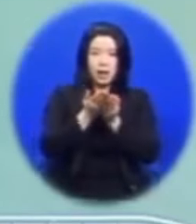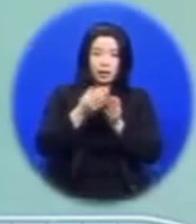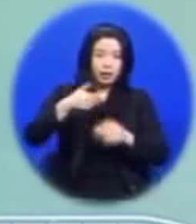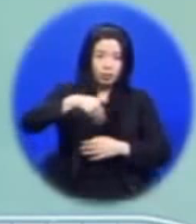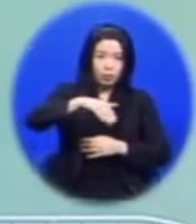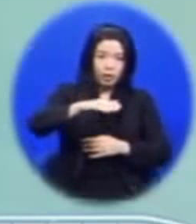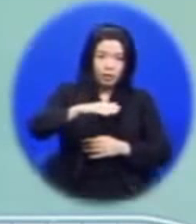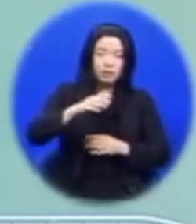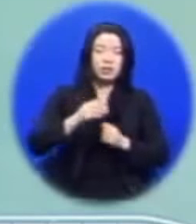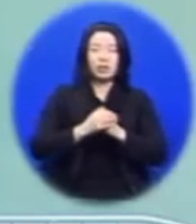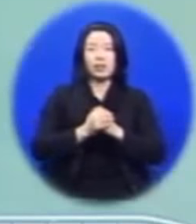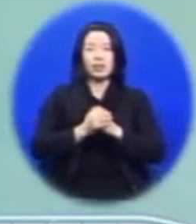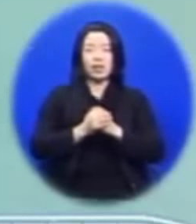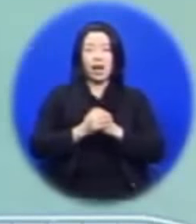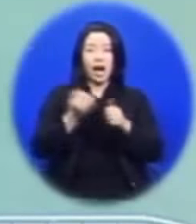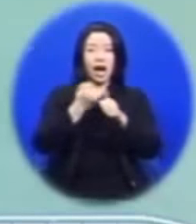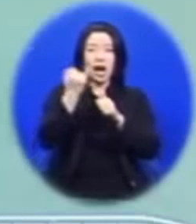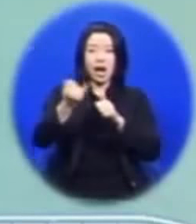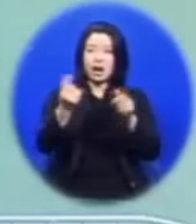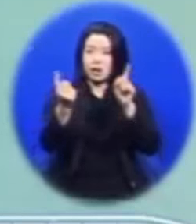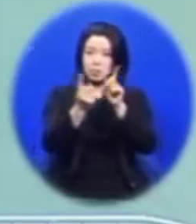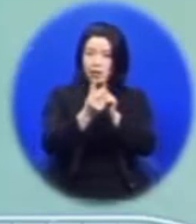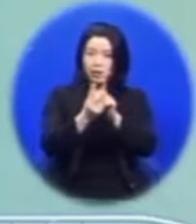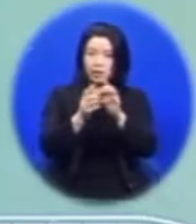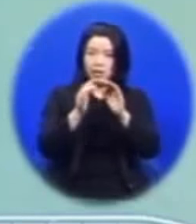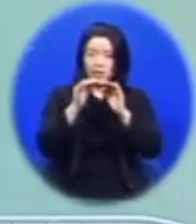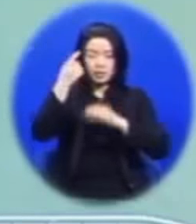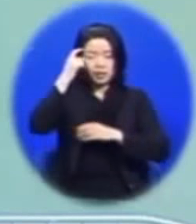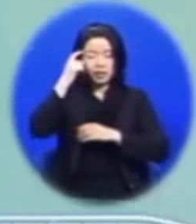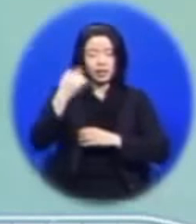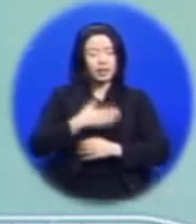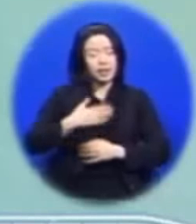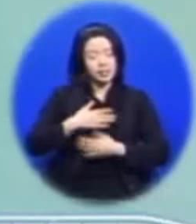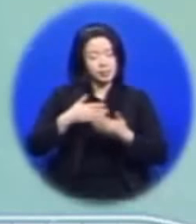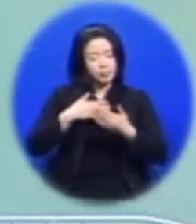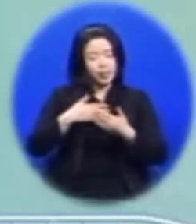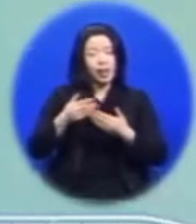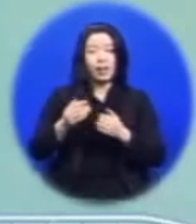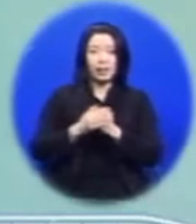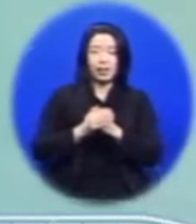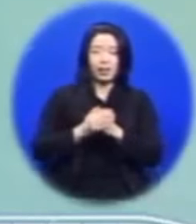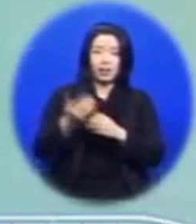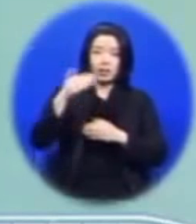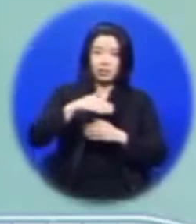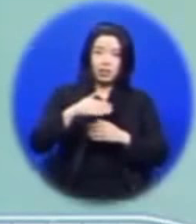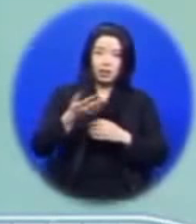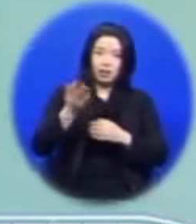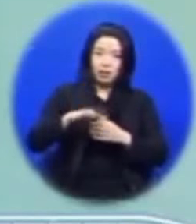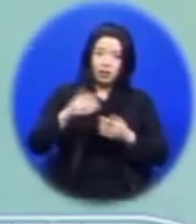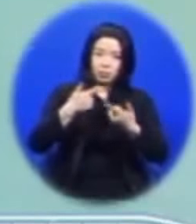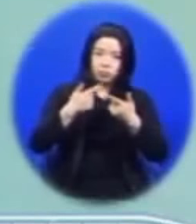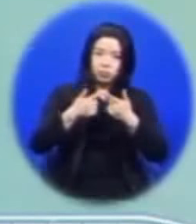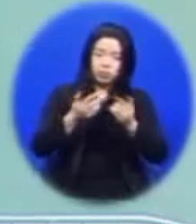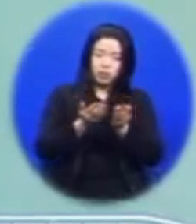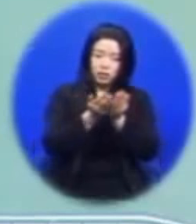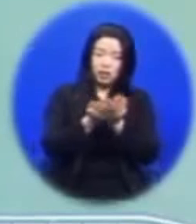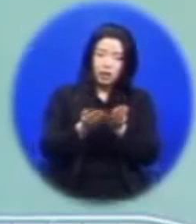들어가는데 아내 만날 생각을 하니까 가슴이 설레고 근데 부산항에 가까워지면서